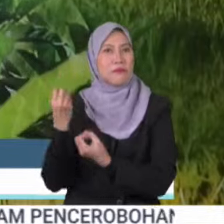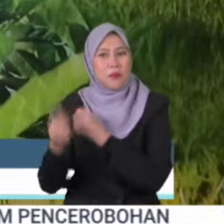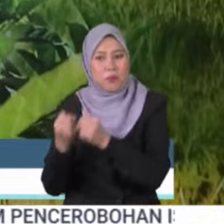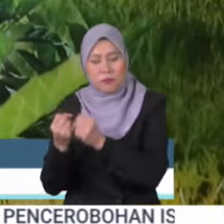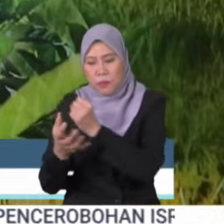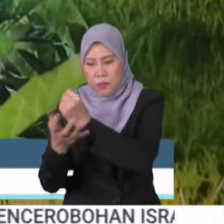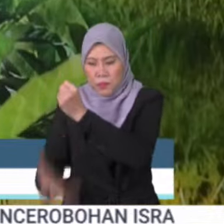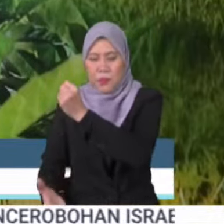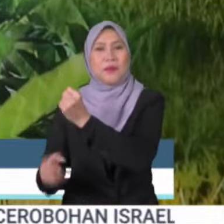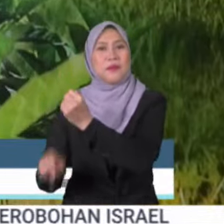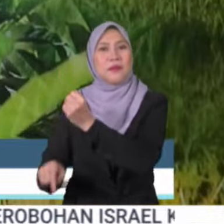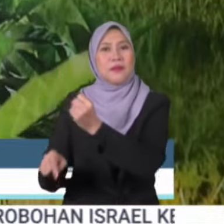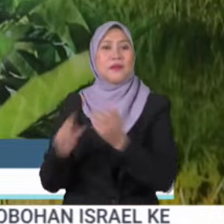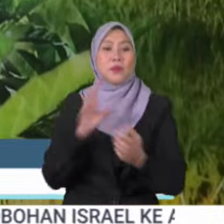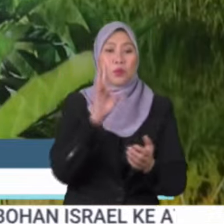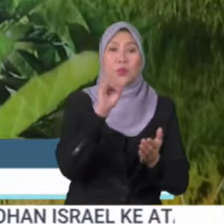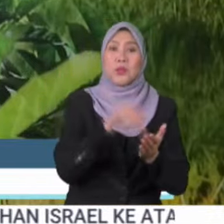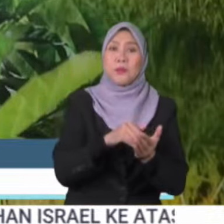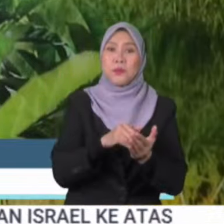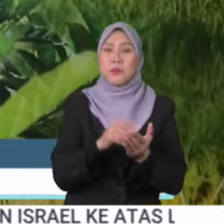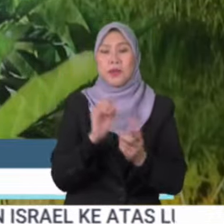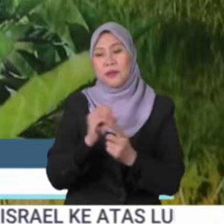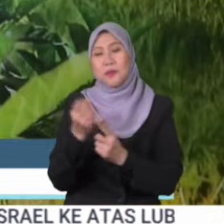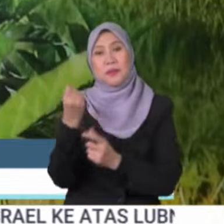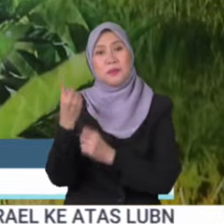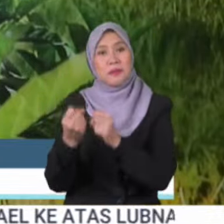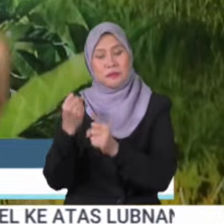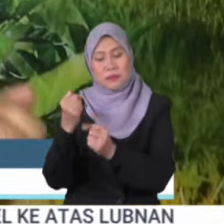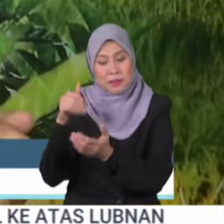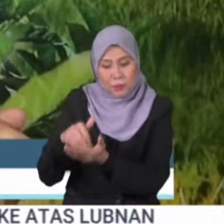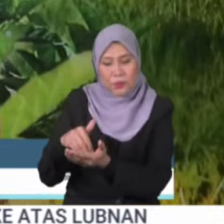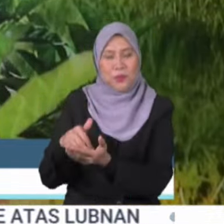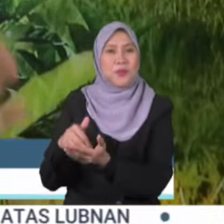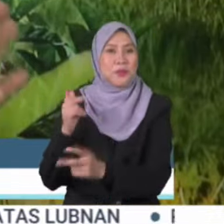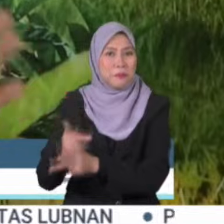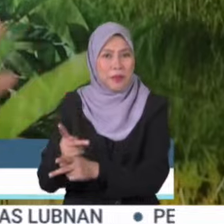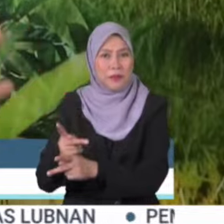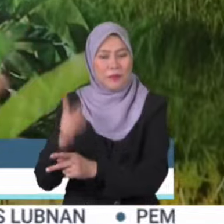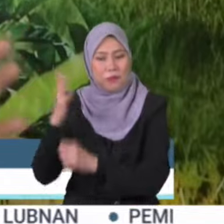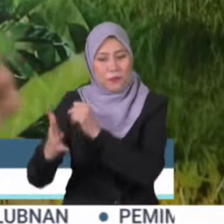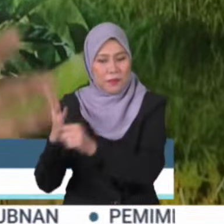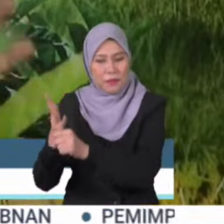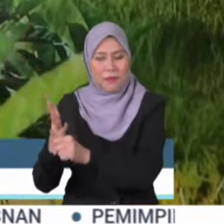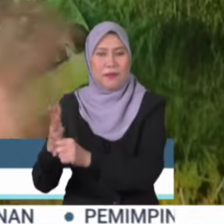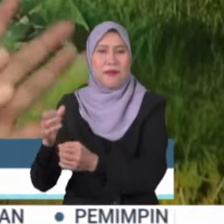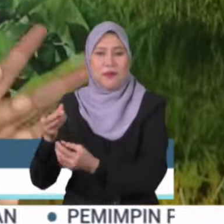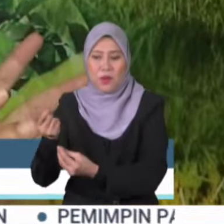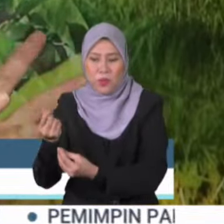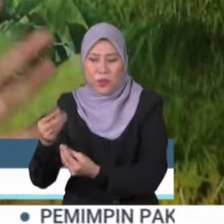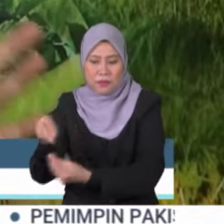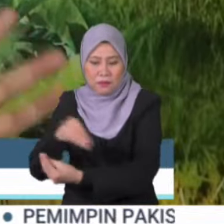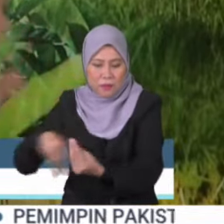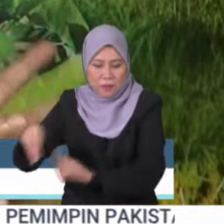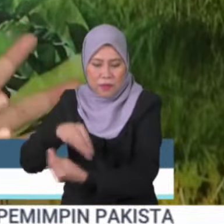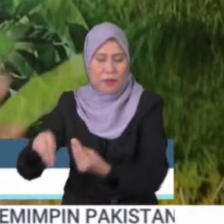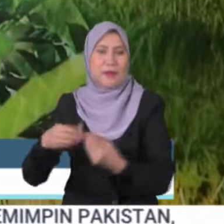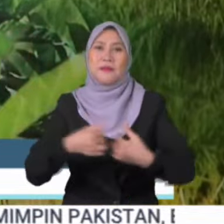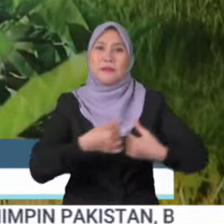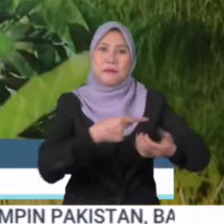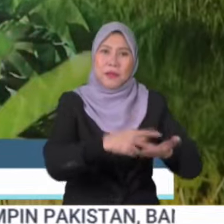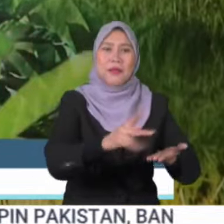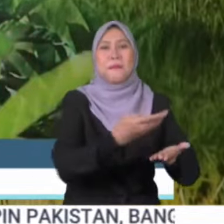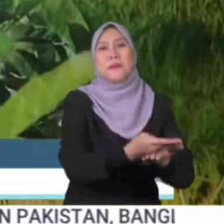yang kita simpan tu RM7,000 dan RM11,000 untuk 5 tahun kita pulangkan pada dia untuk dia dijadikan deposit pada rumah. Itu asasnya